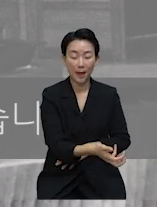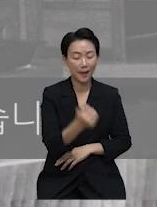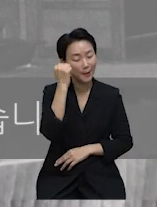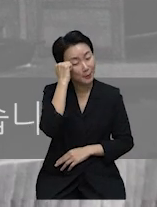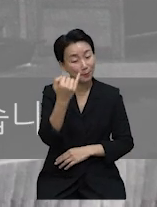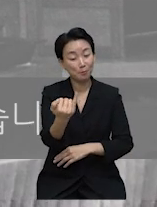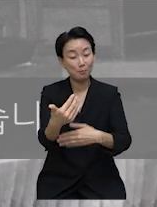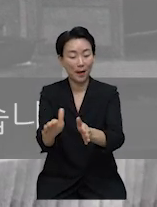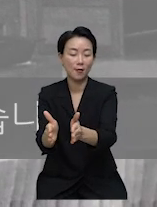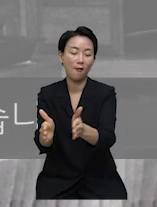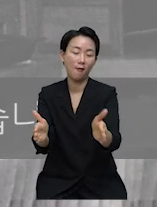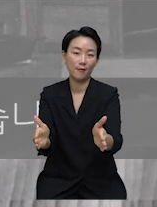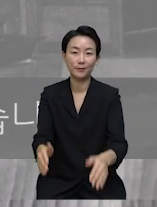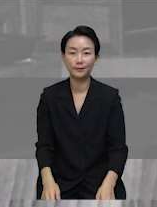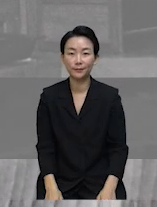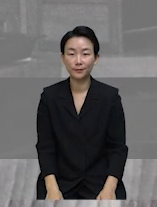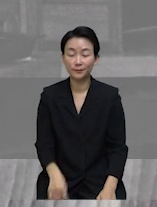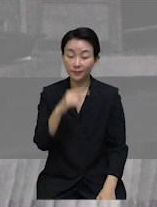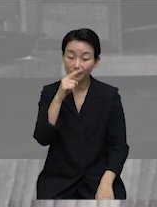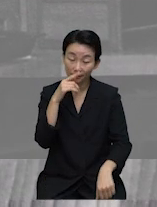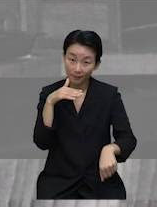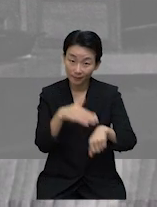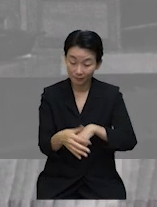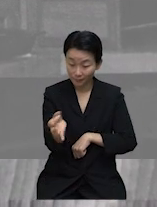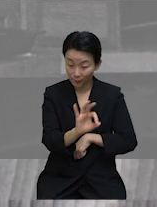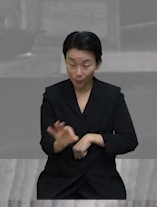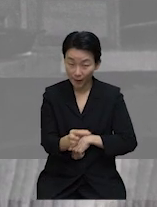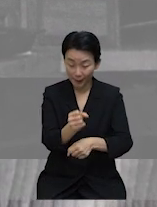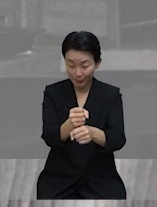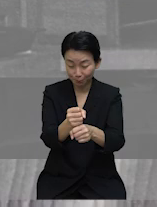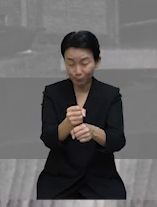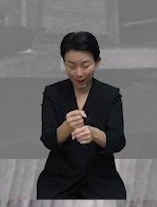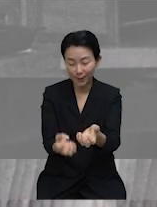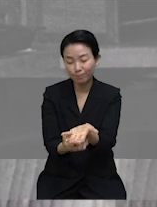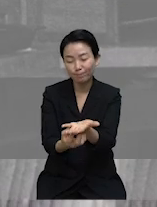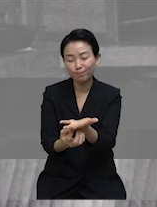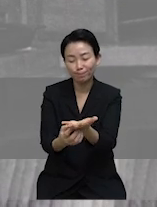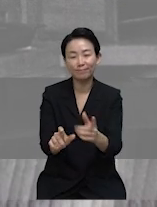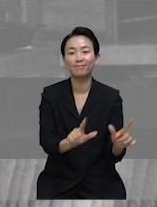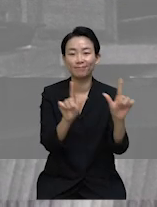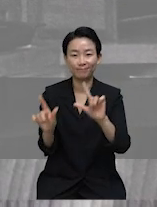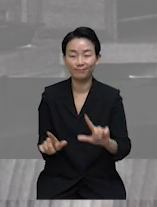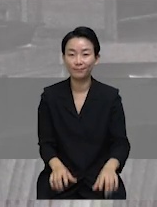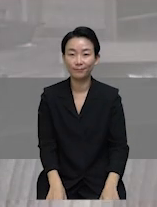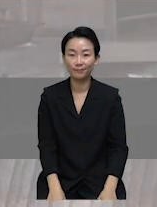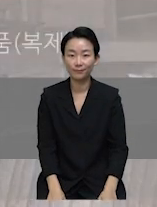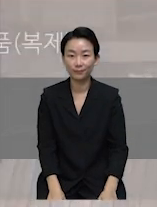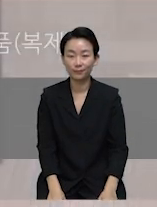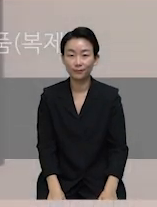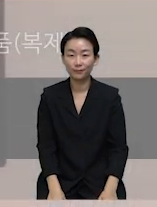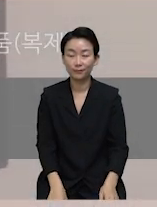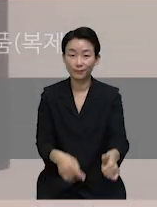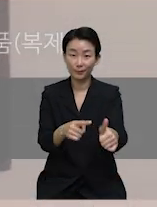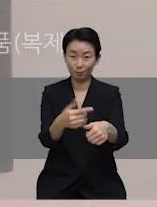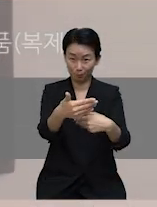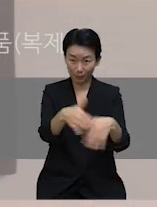옮겨 안방을 넓혔습니다. 그리고 보일러를 설치하여 서양식으로 난방을 하였습니다.